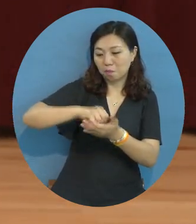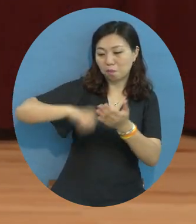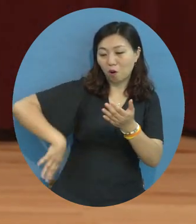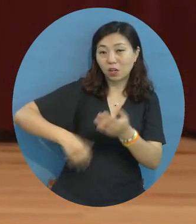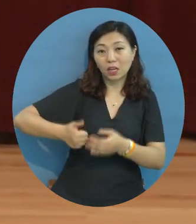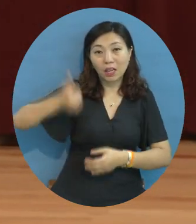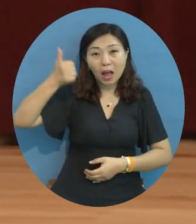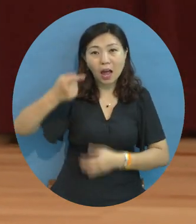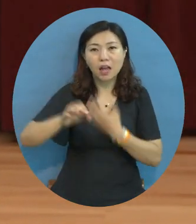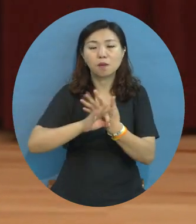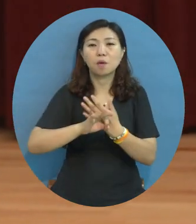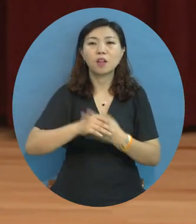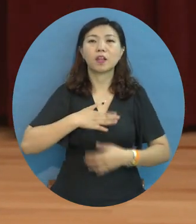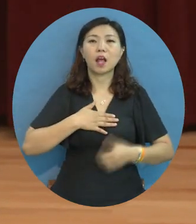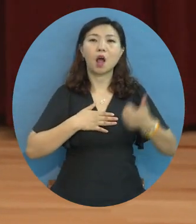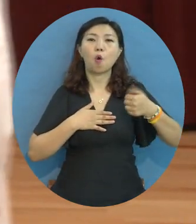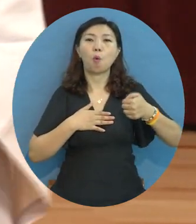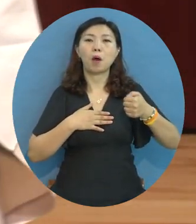네?